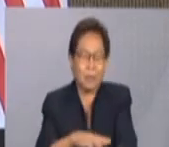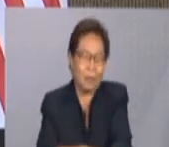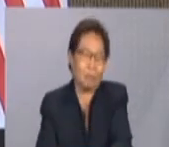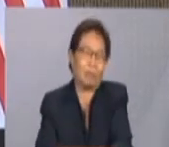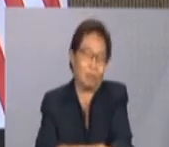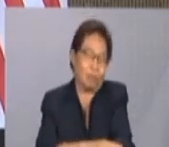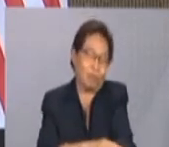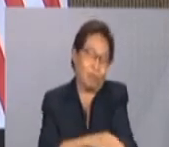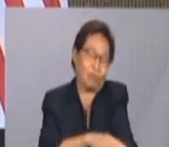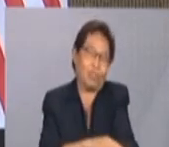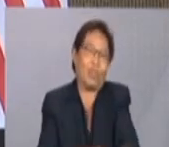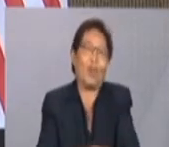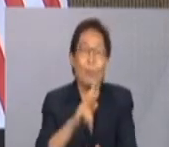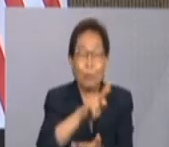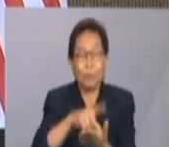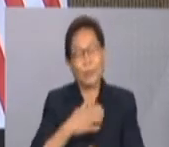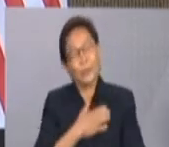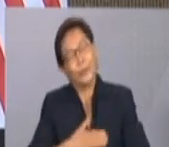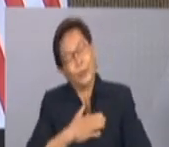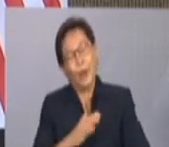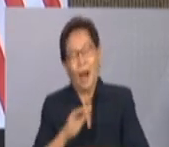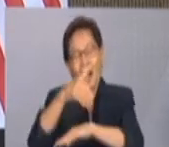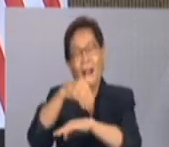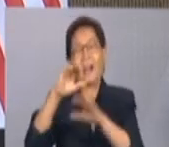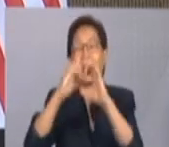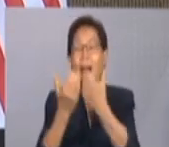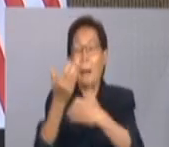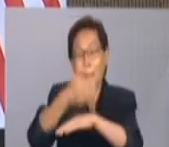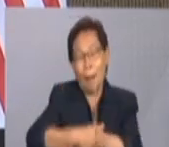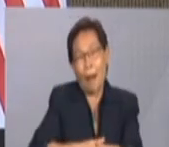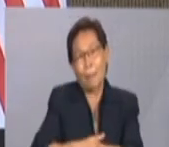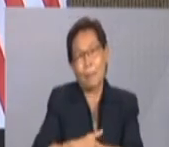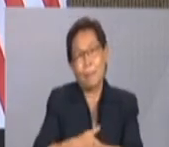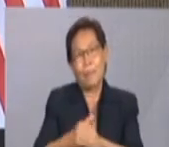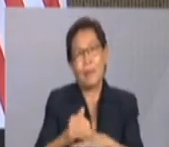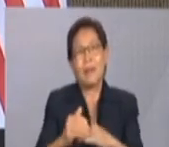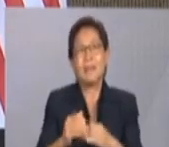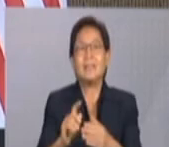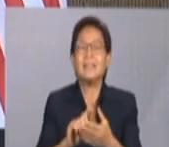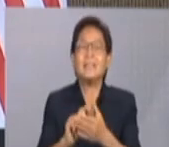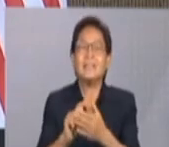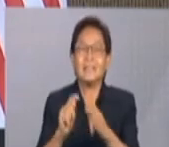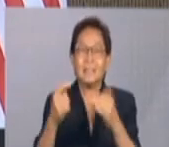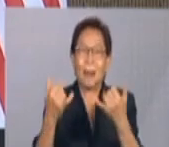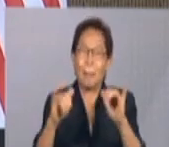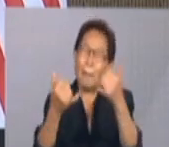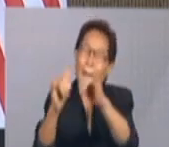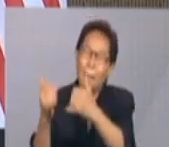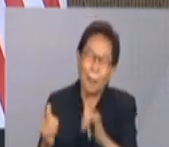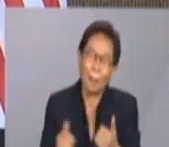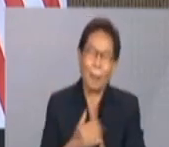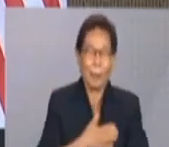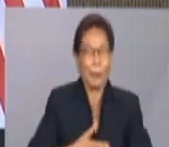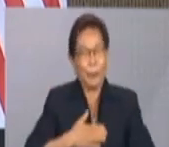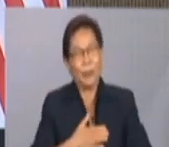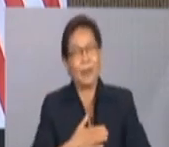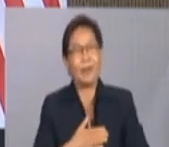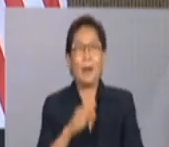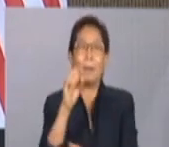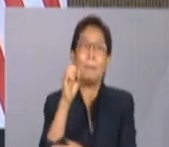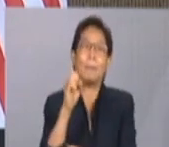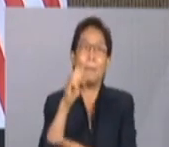pusat hiburan klub malam Taman tema bazar Ramadhan bazar fitri